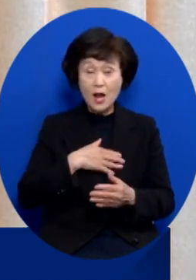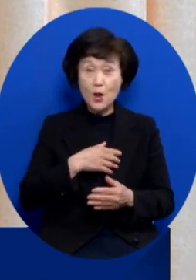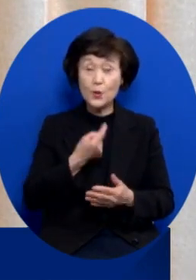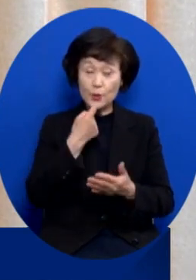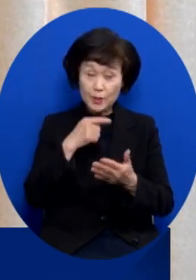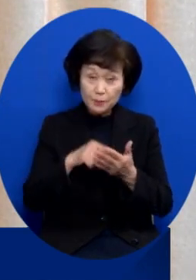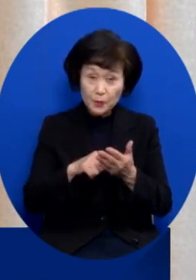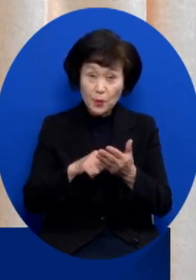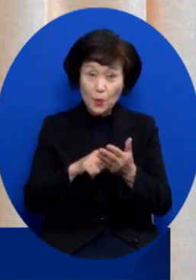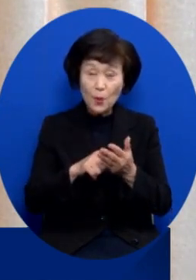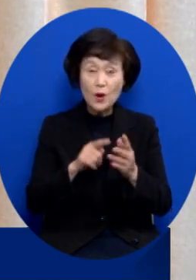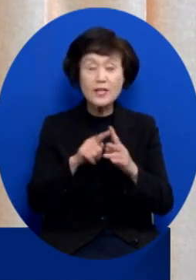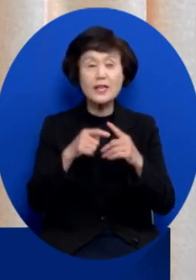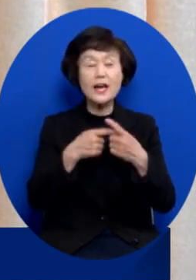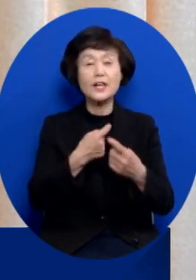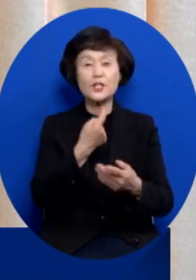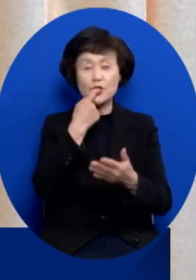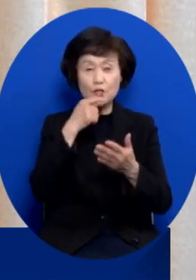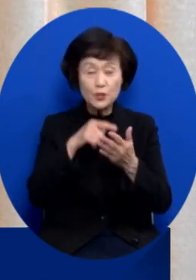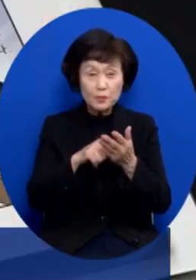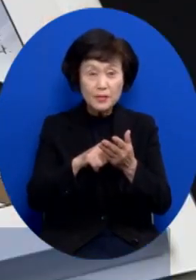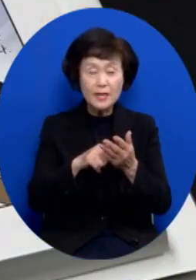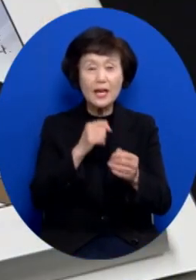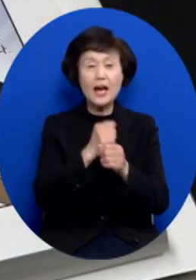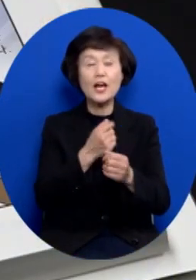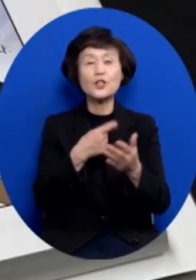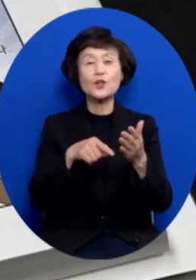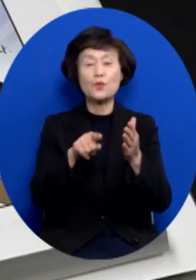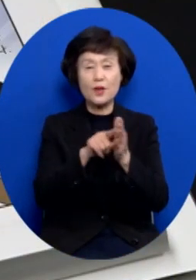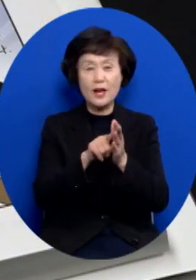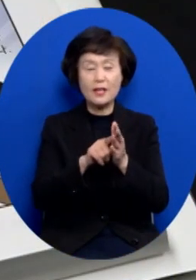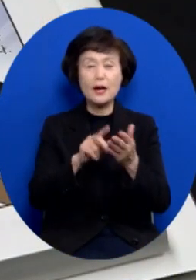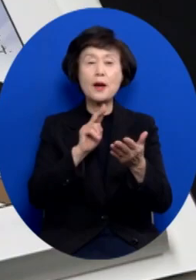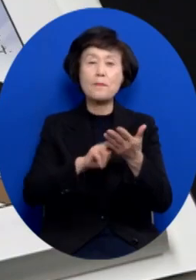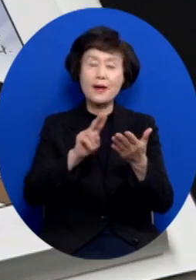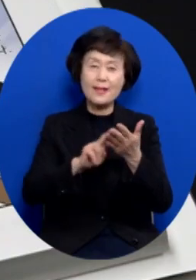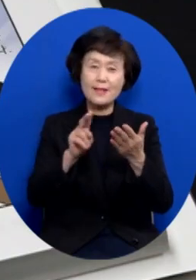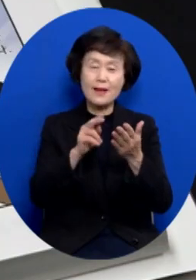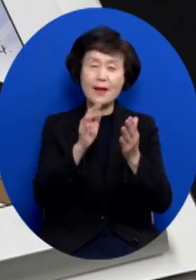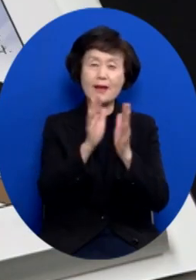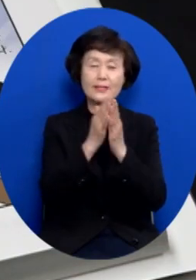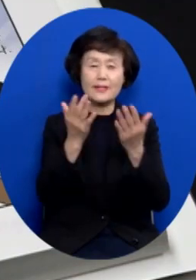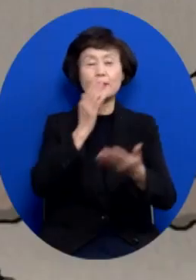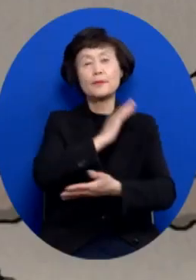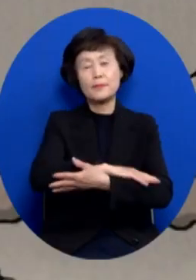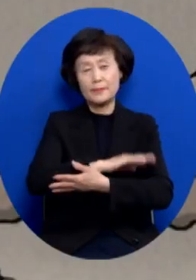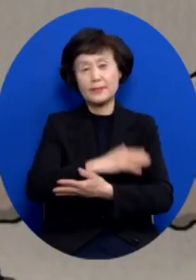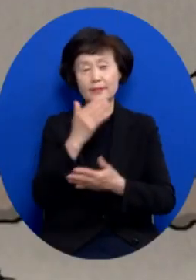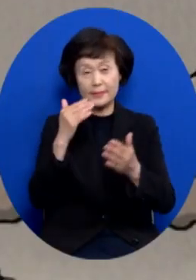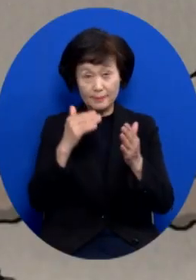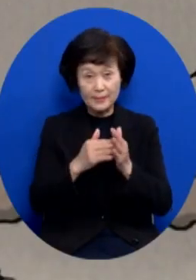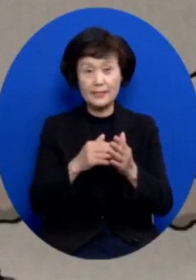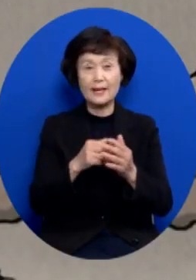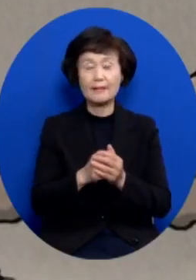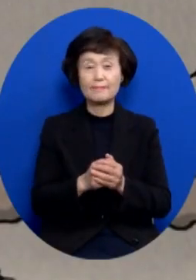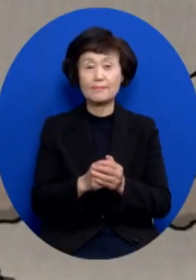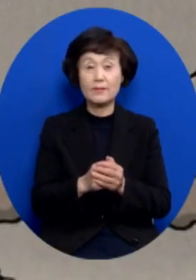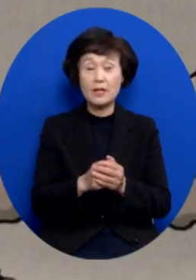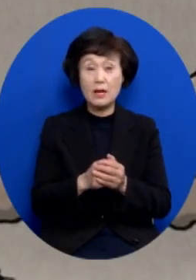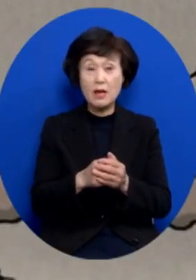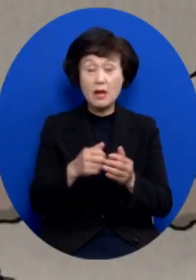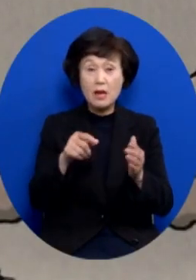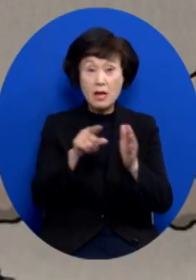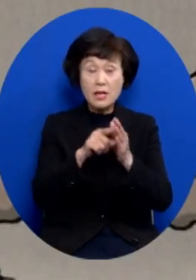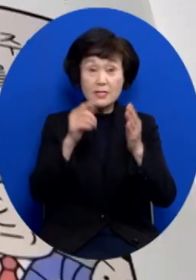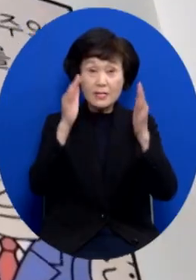재미있게 만화로 작업을 했습니다. 책은 신학은 학문이 아닙니다. 신학은 예수 그리스도의